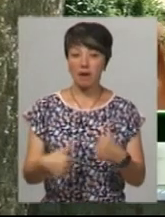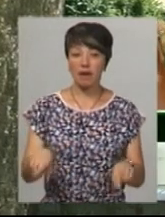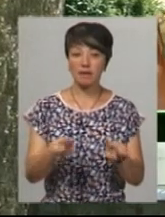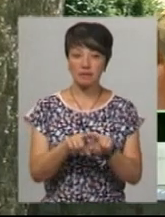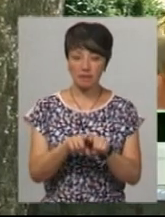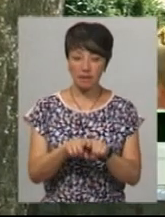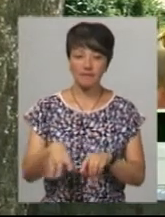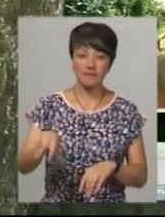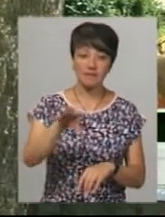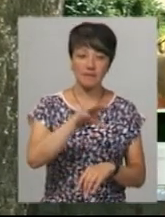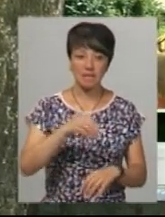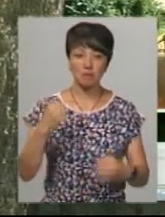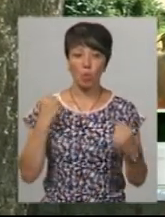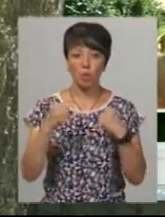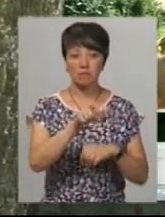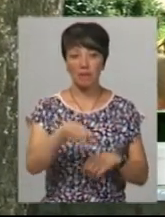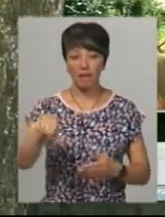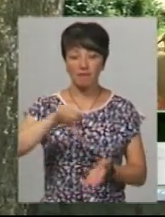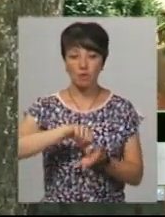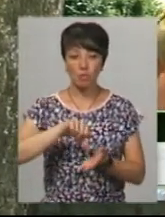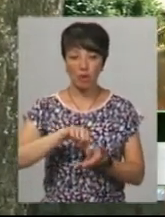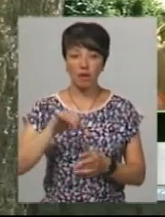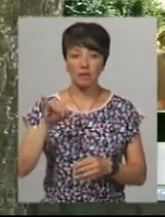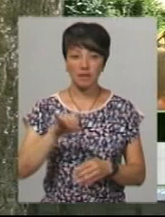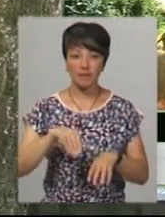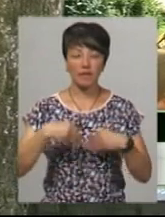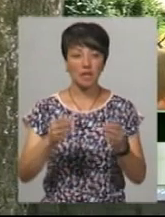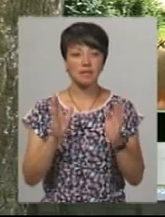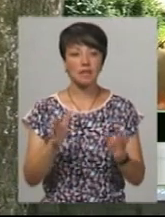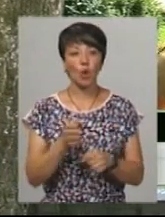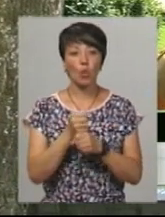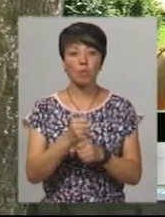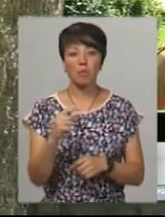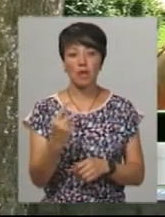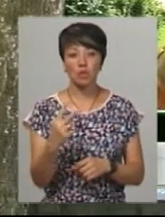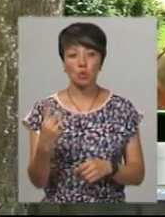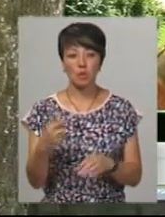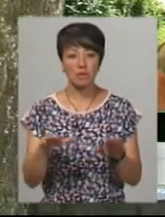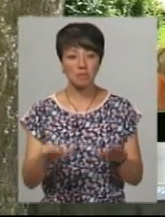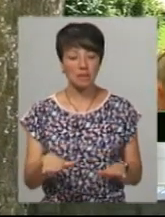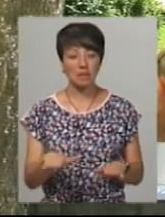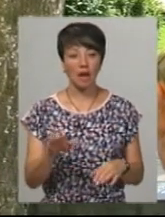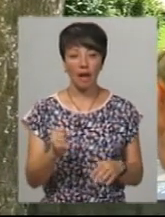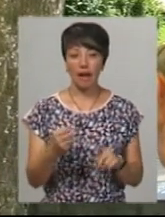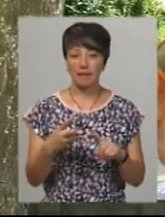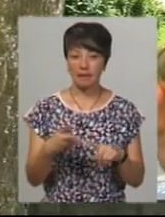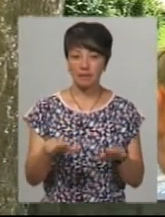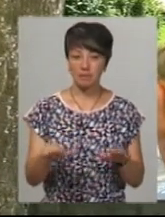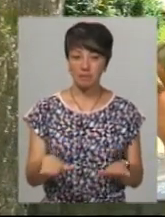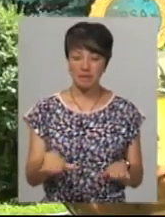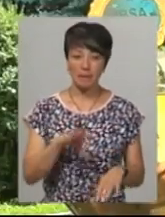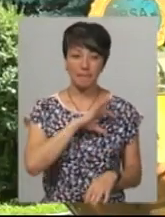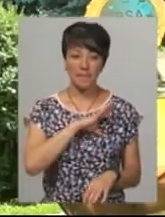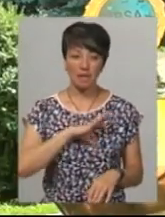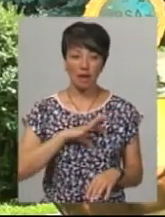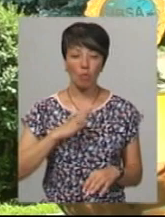що всі спортсмени, які виступають, і їм видають тільки кубки за перше-друге місце, а за третє місце – медалі.